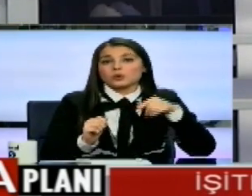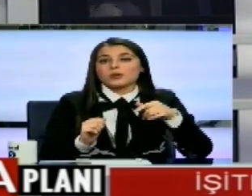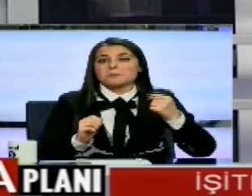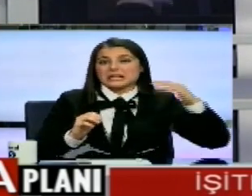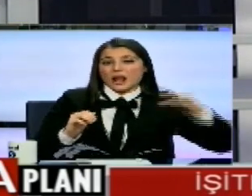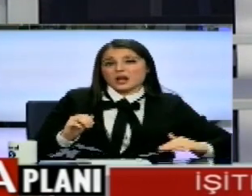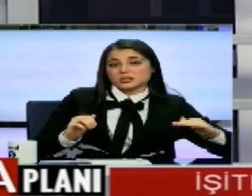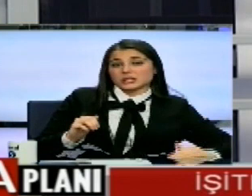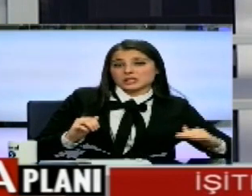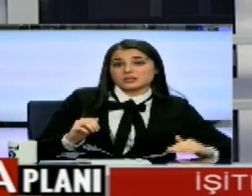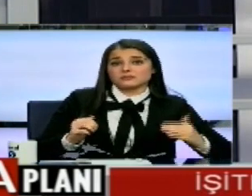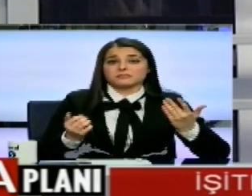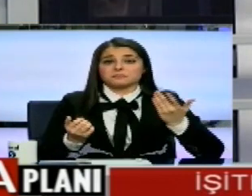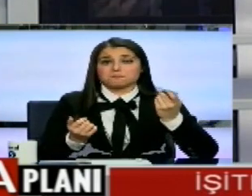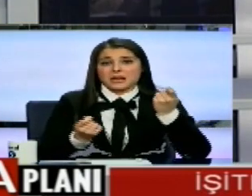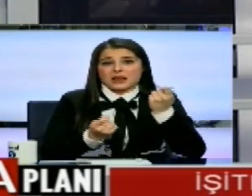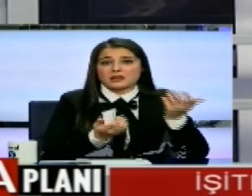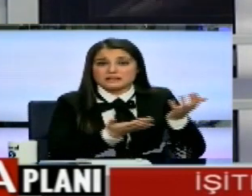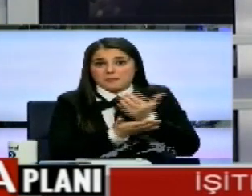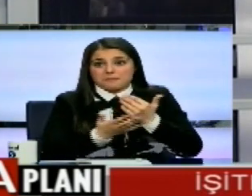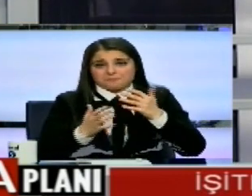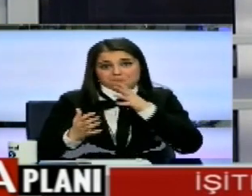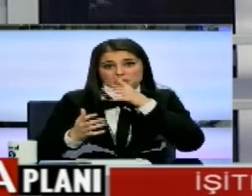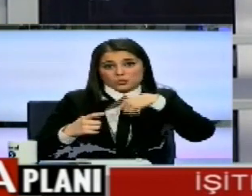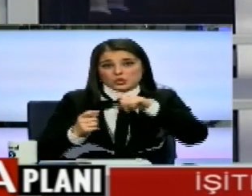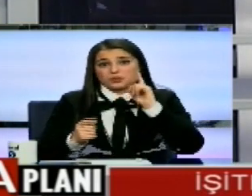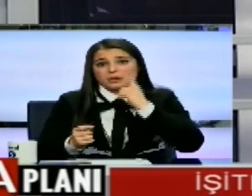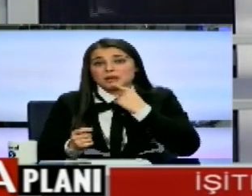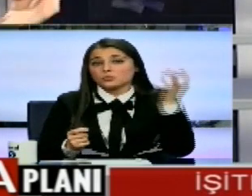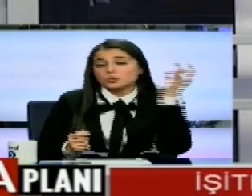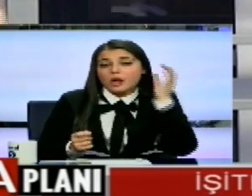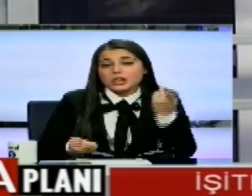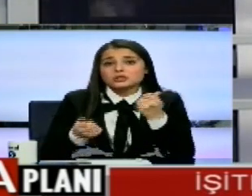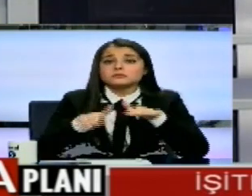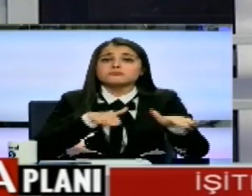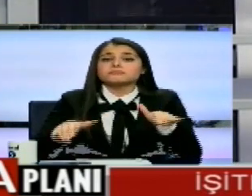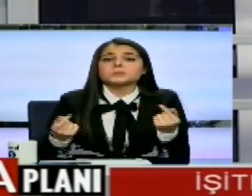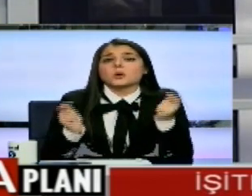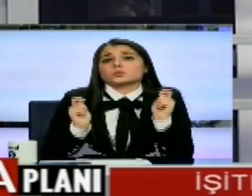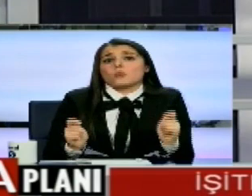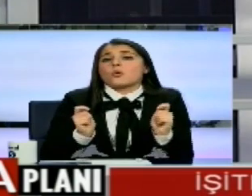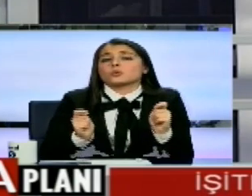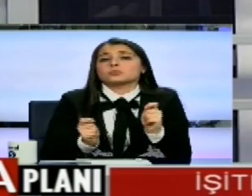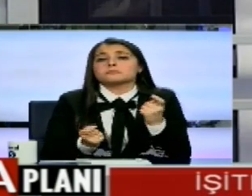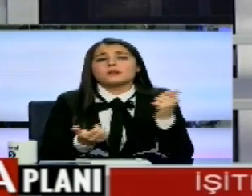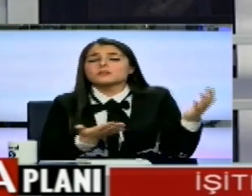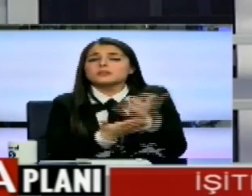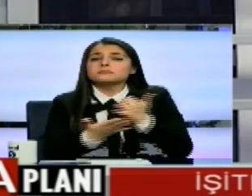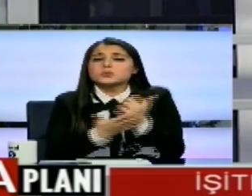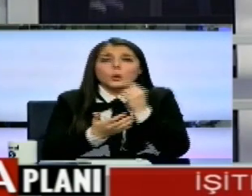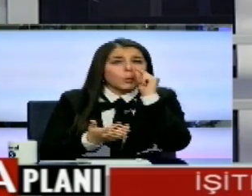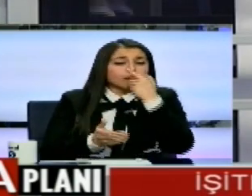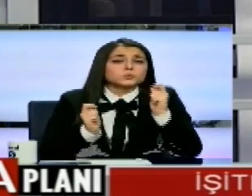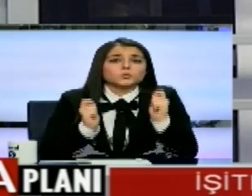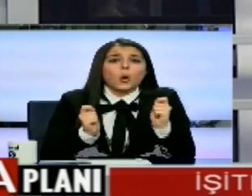bir gelir seviyesine sahipler. İşitemedikleri için, duyamadıkları için çalışamıyorlar. Bu insanlar her